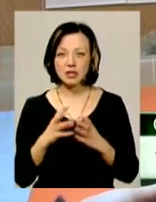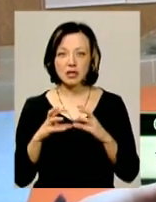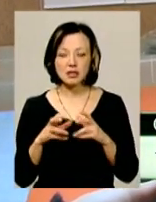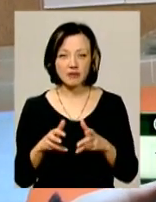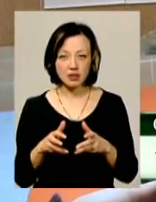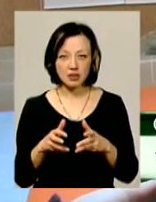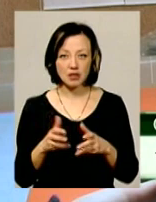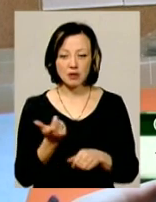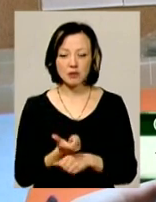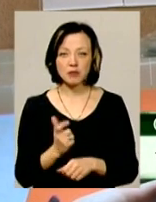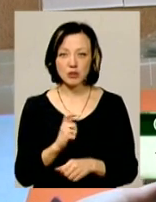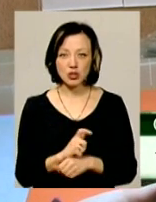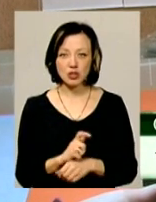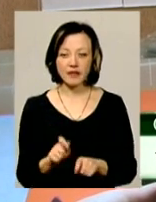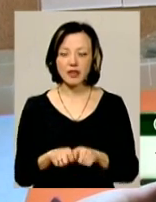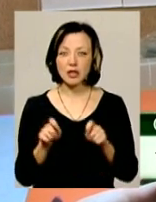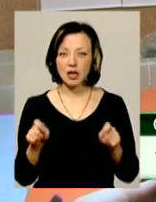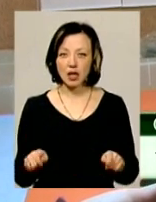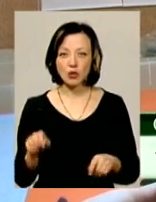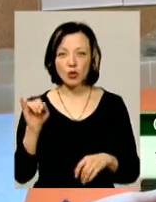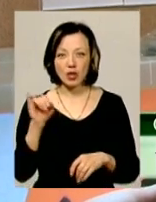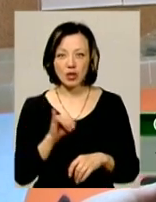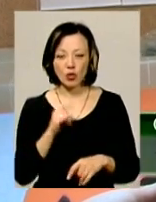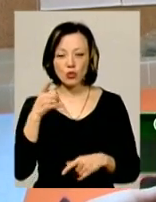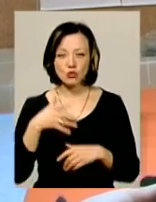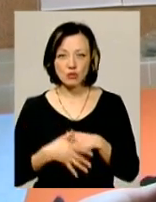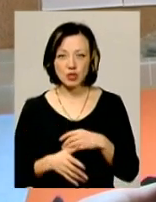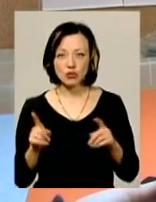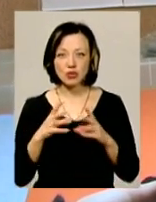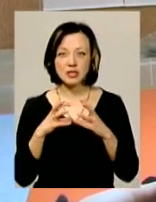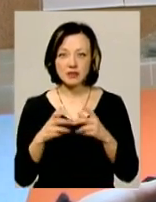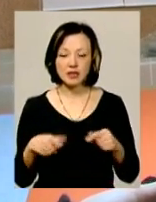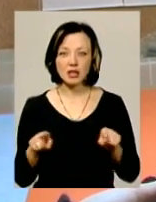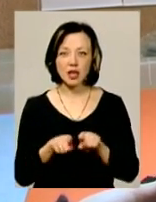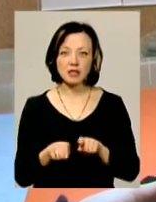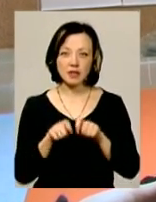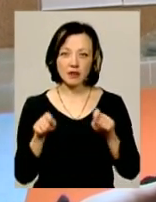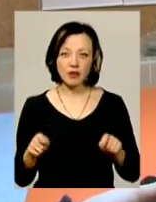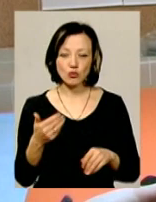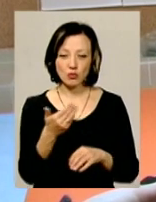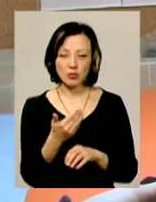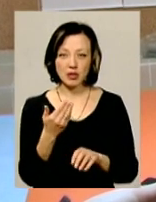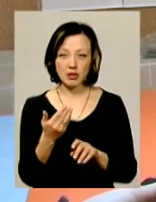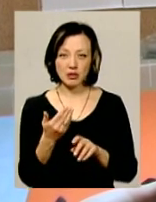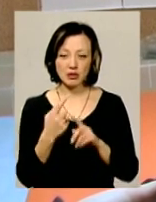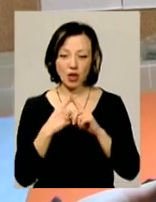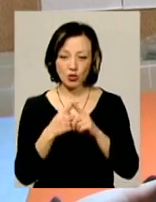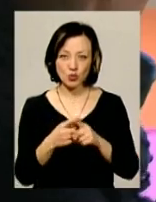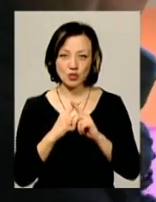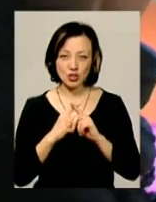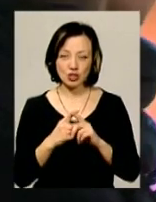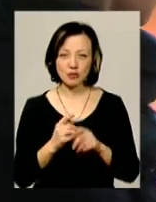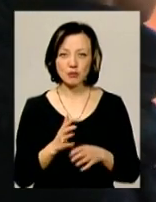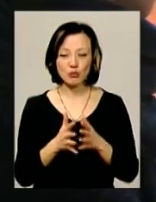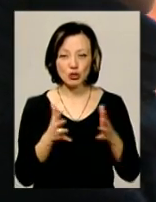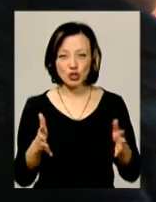світ більш відкрито, і ти розумієш, що світ теж відкривається тобі назустріч все більше і більше. А